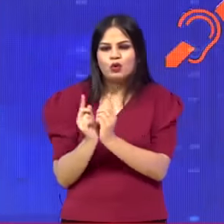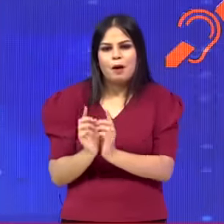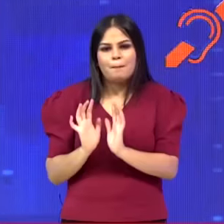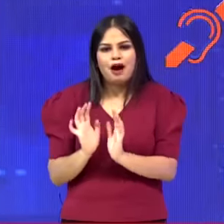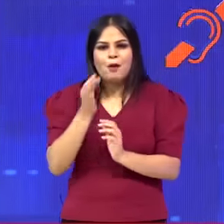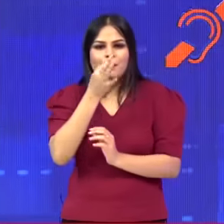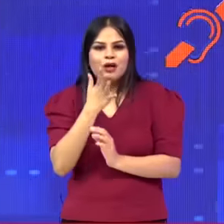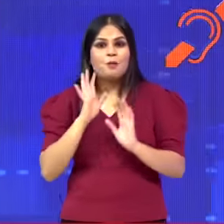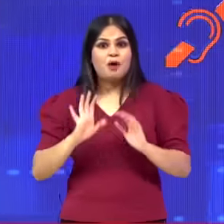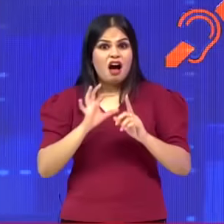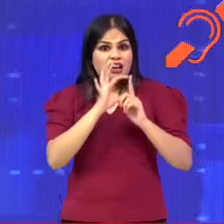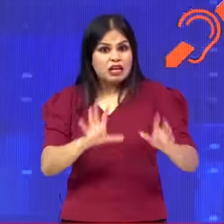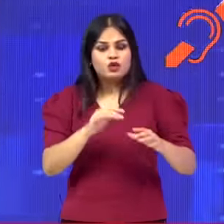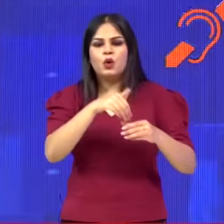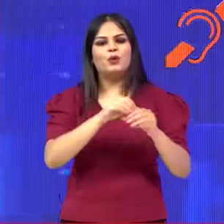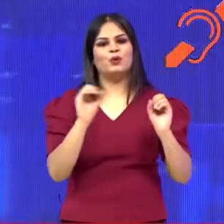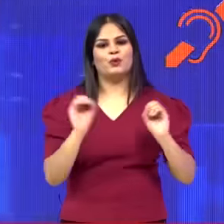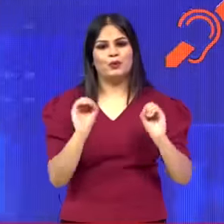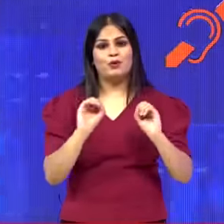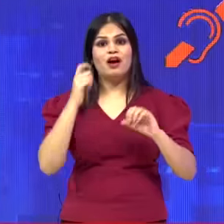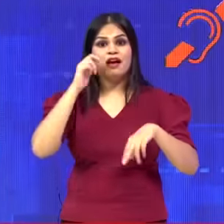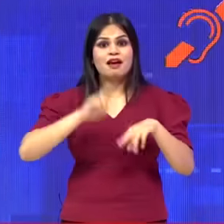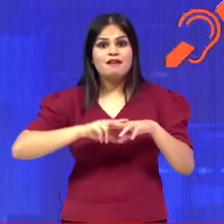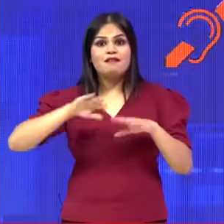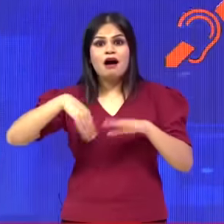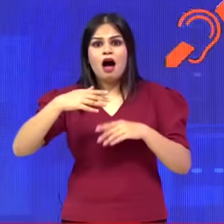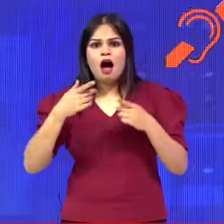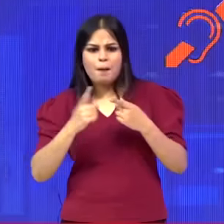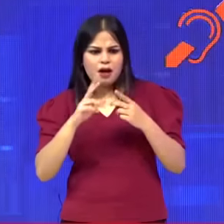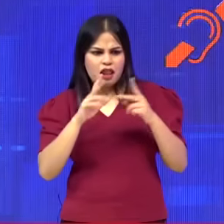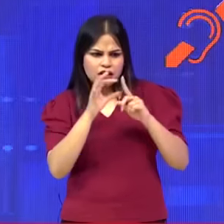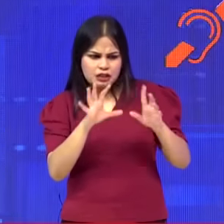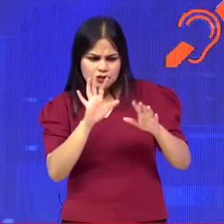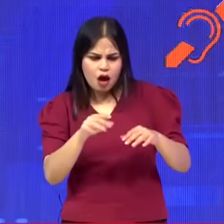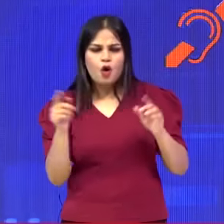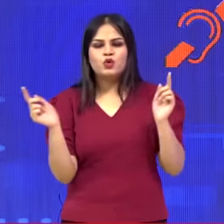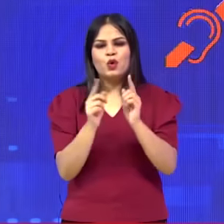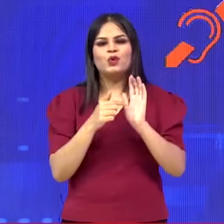मेक बिलीव झगड़े नहीं हैं। फिर अगर कोई मेक बिलीव करता है तो वो दिखाई भी देता है कि ये